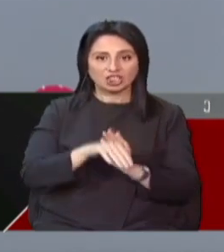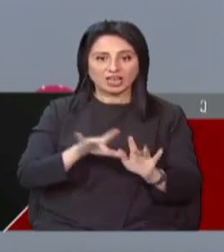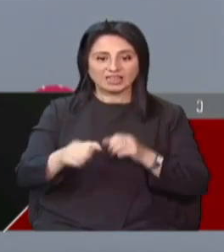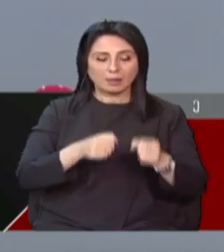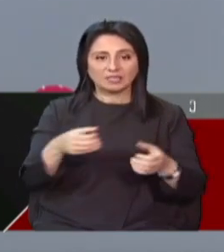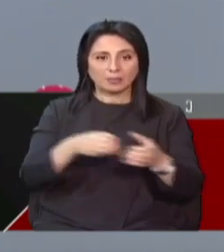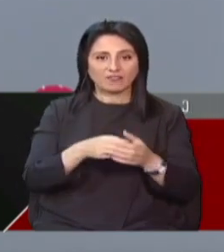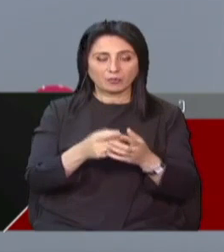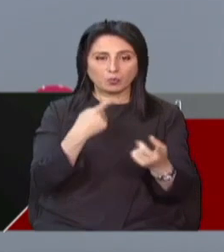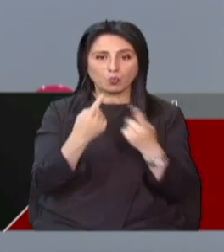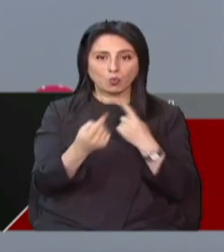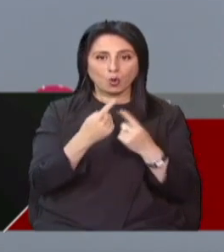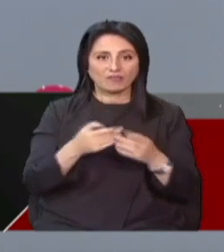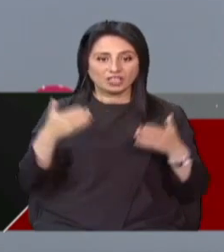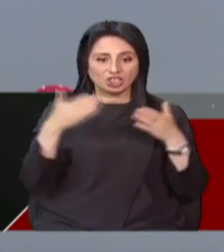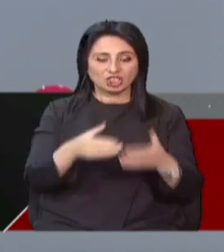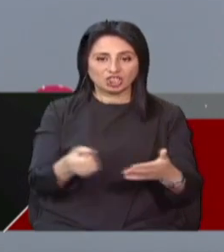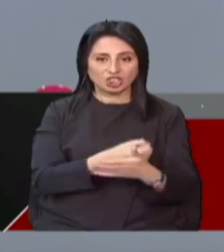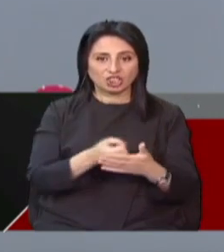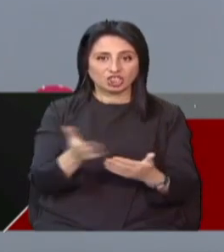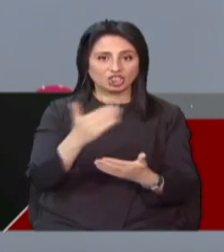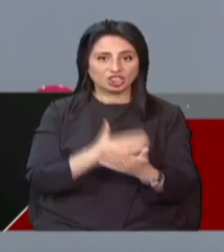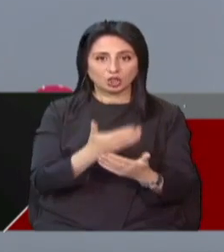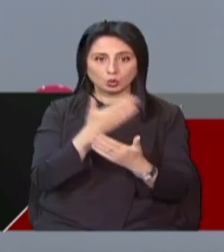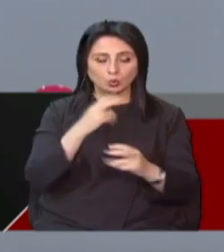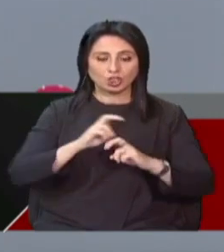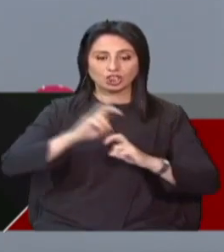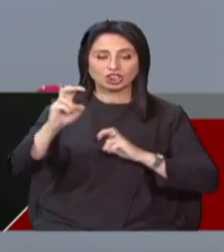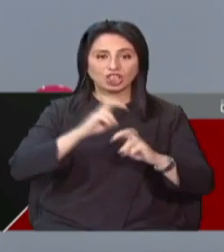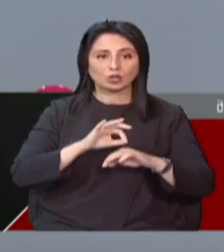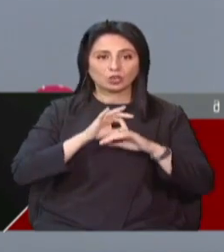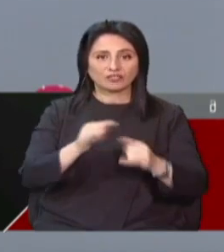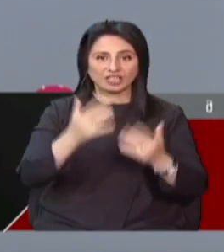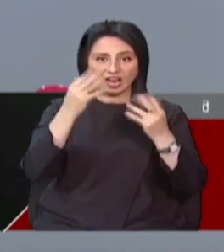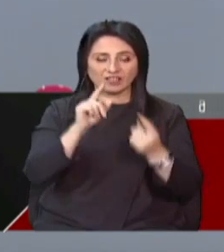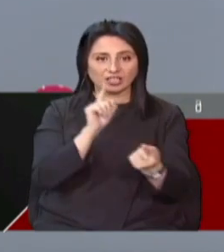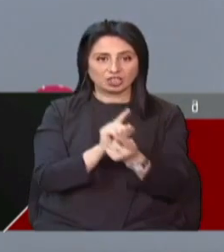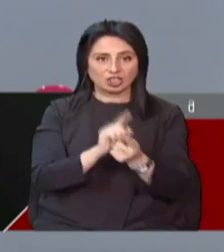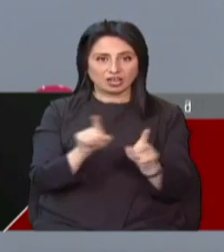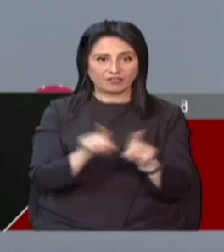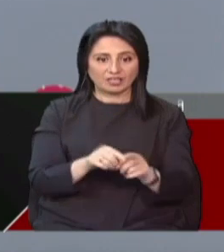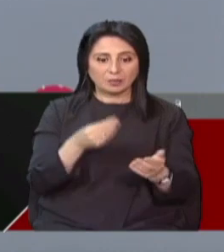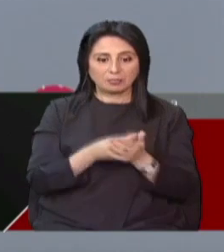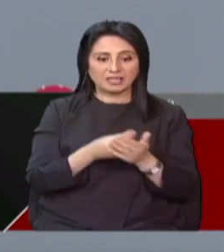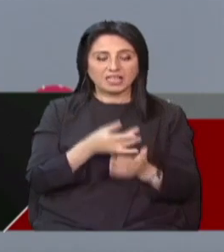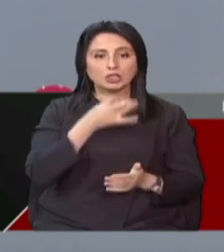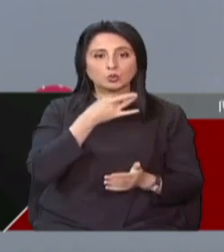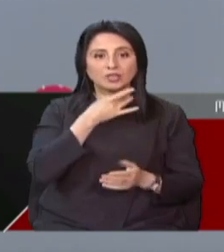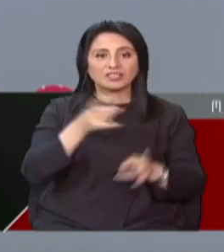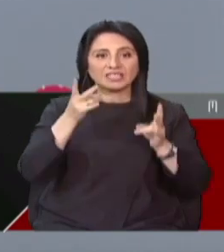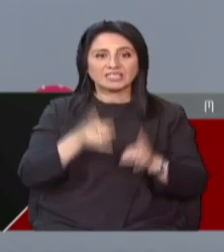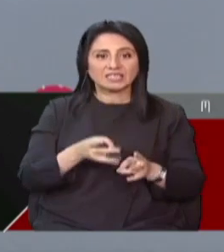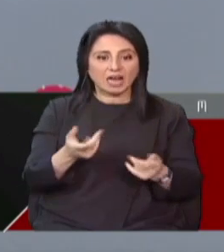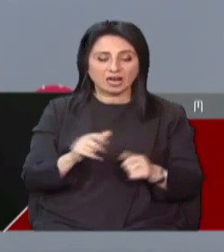damsakmebel kompaniastan molaparakebebit chixshia shesuli ushedegod dasrulda ciaturashi gamrtuli dghevandeli shekhvetrats. Finansuri crizisisa da zaralis